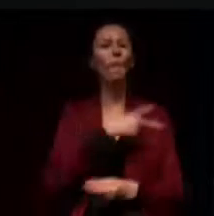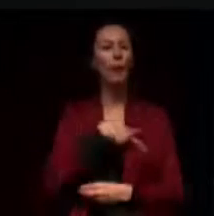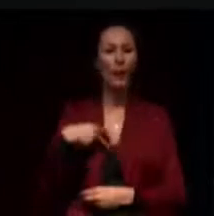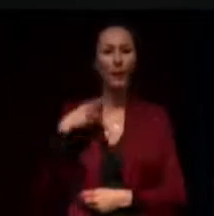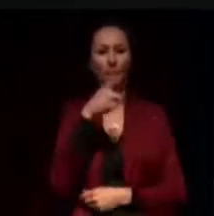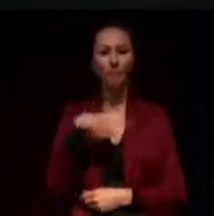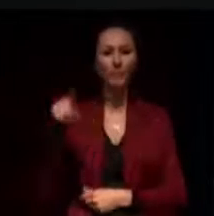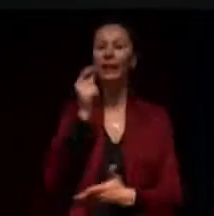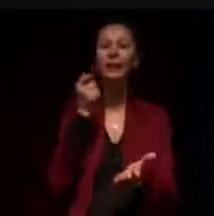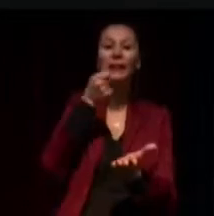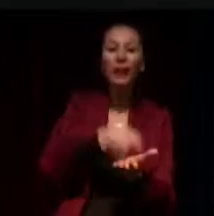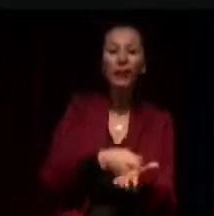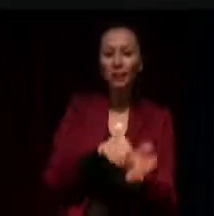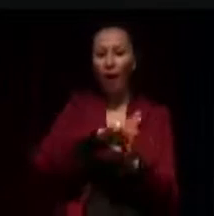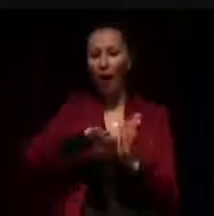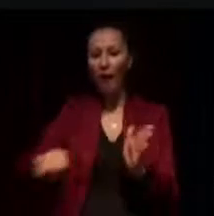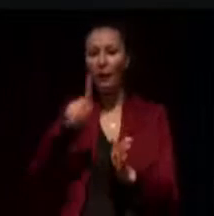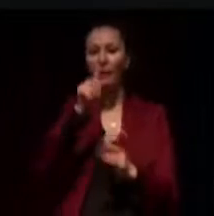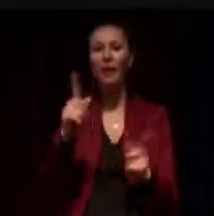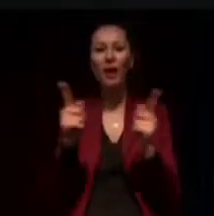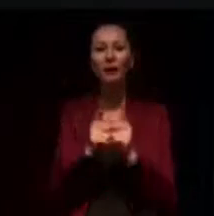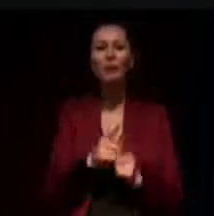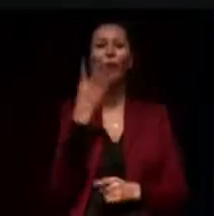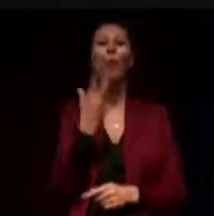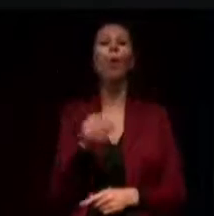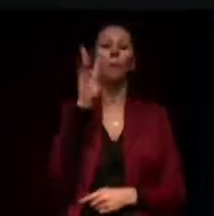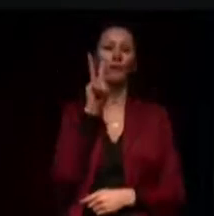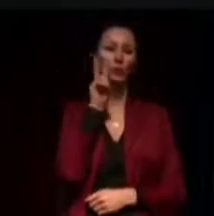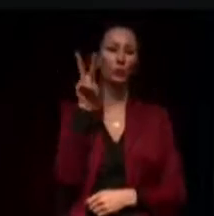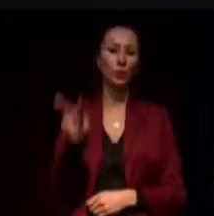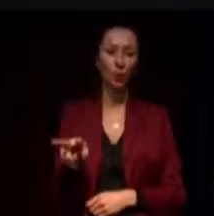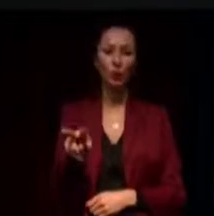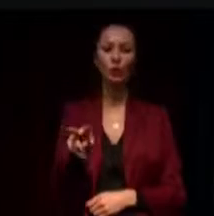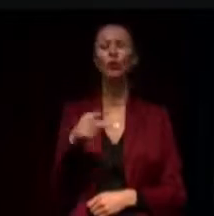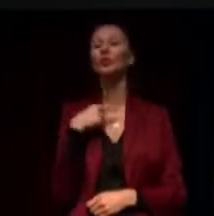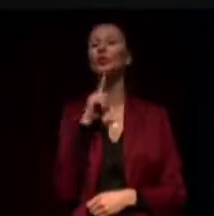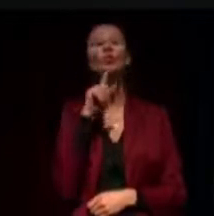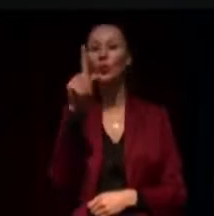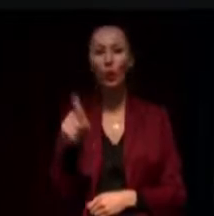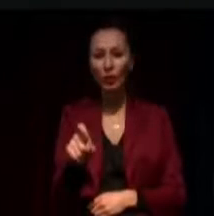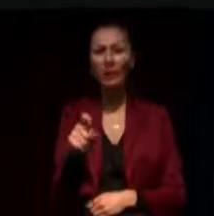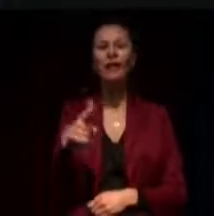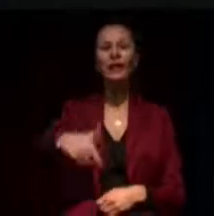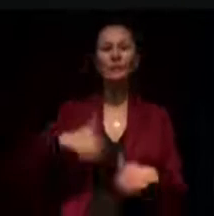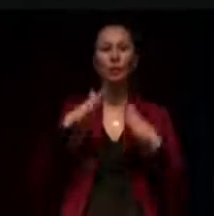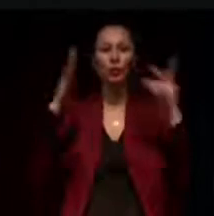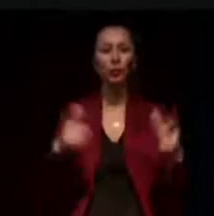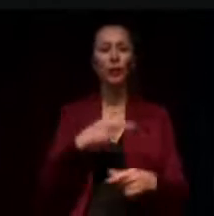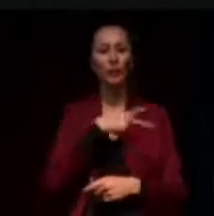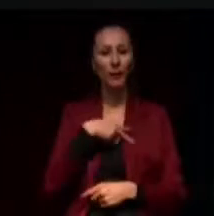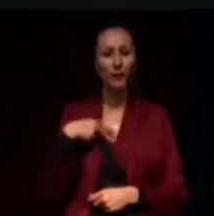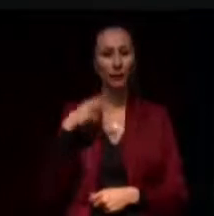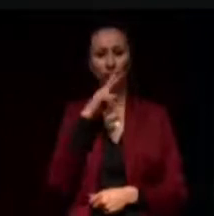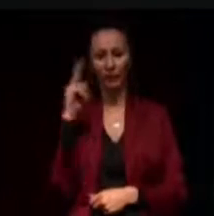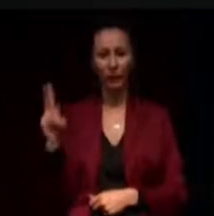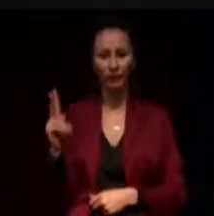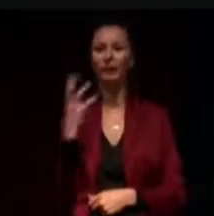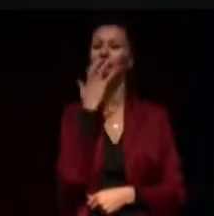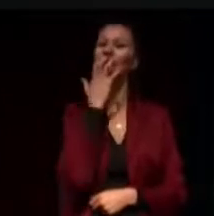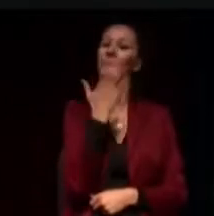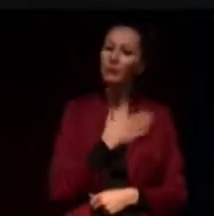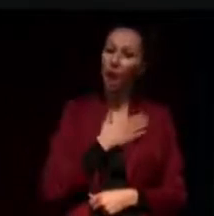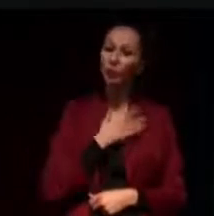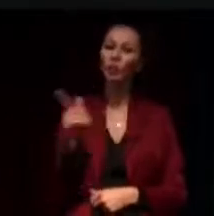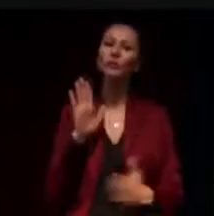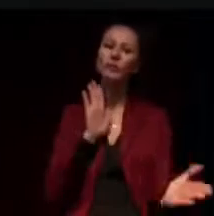belediyemizin yatırıma ayrı bir hesabının olmadığı görüldü. Sorduklarımızda da İzmir Büyükşehir Belediye'miz tarafından sağ